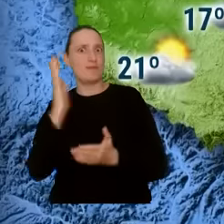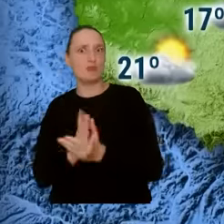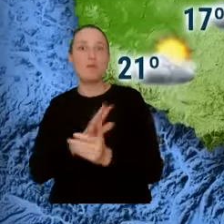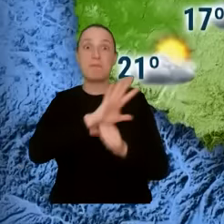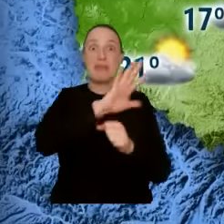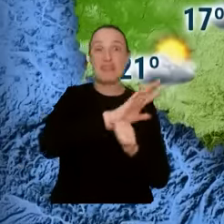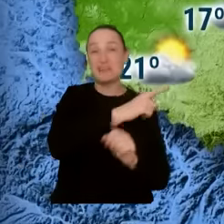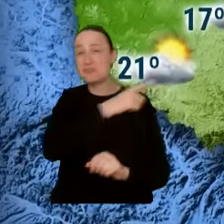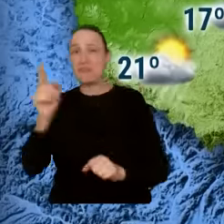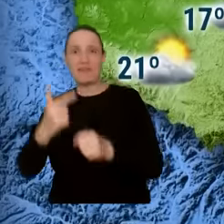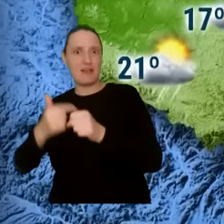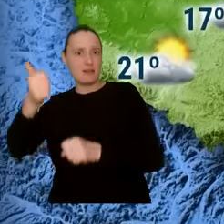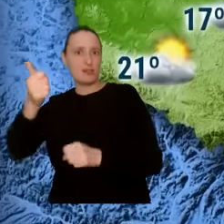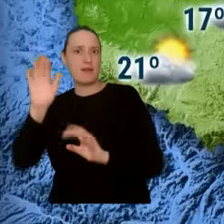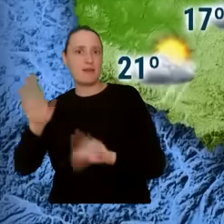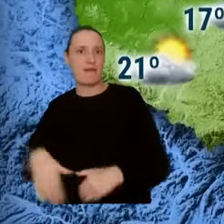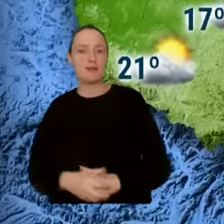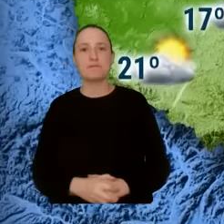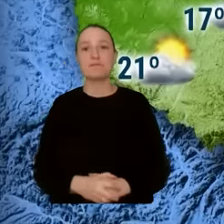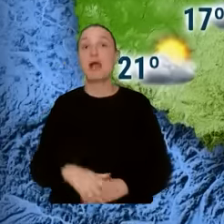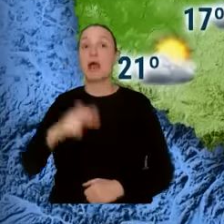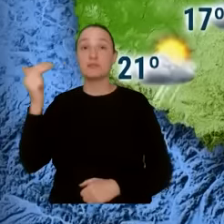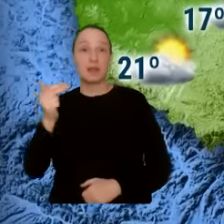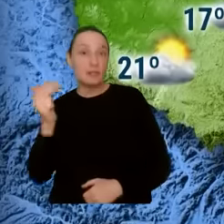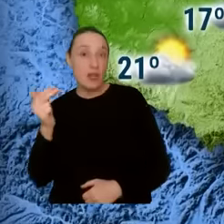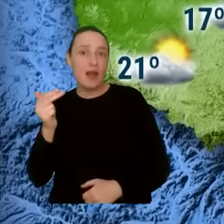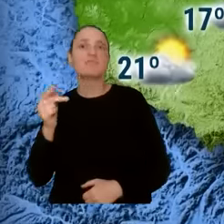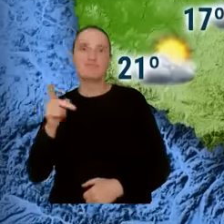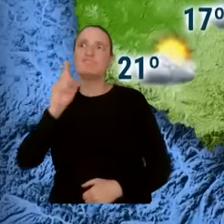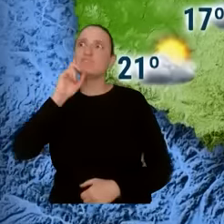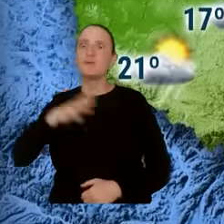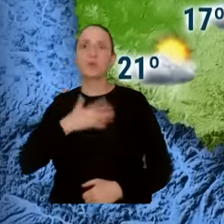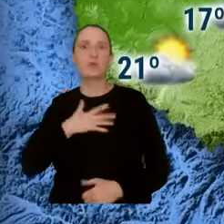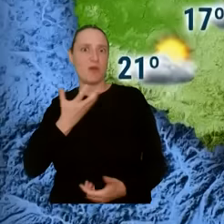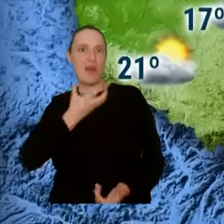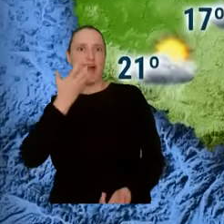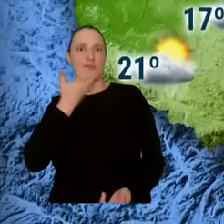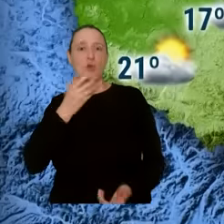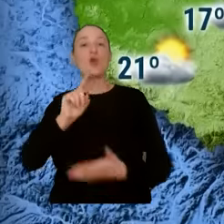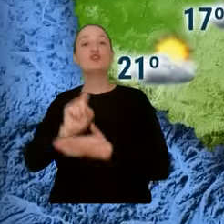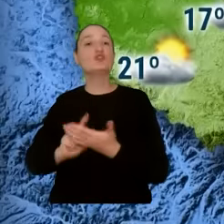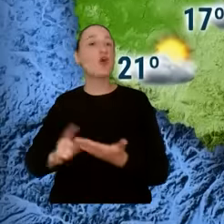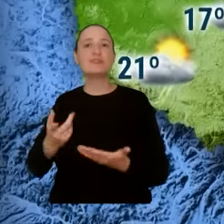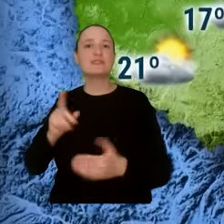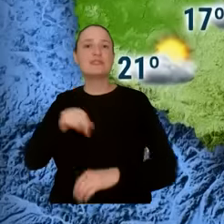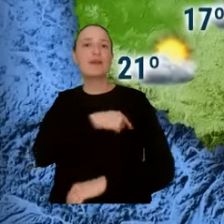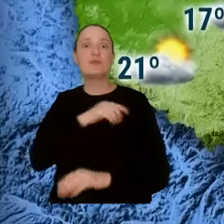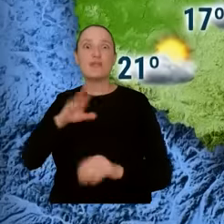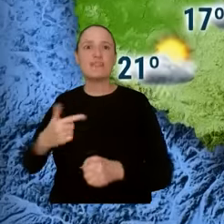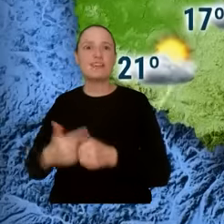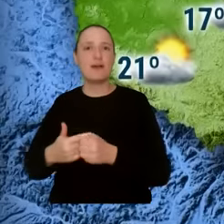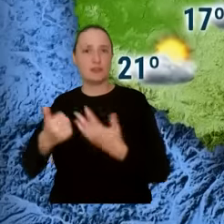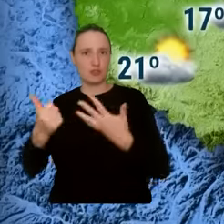15 do 21 stopni. Za to w niedzielę do Polski zawita prawdziwie letnia aura. Na Śląsku temperatura wzrośnie do 26